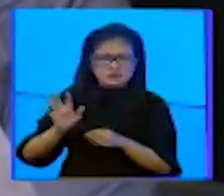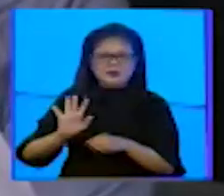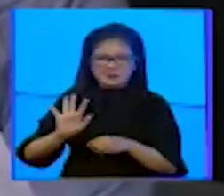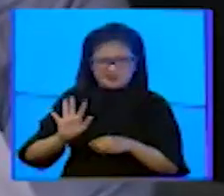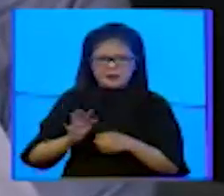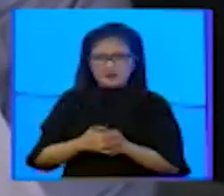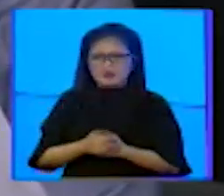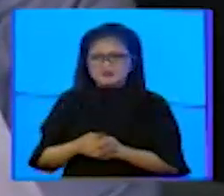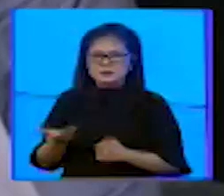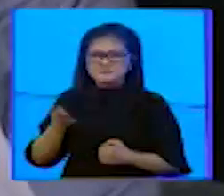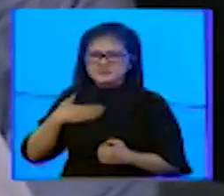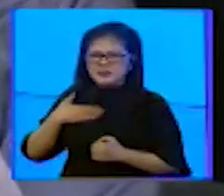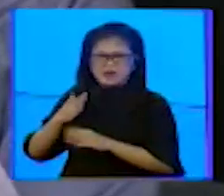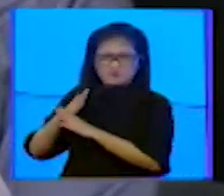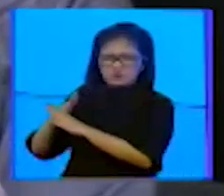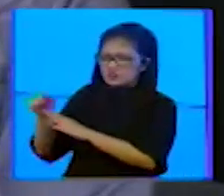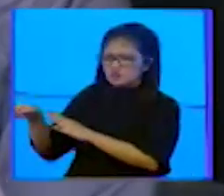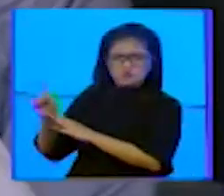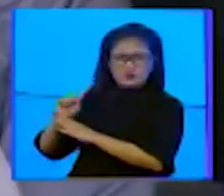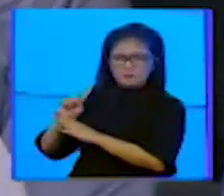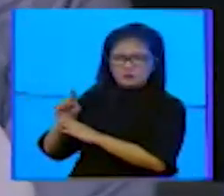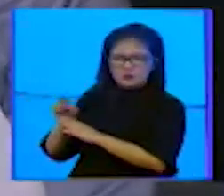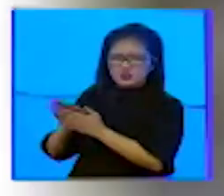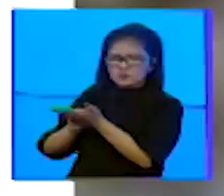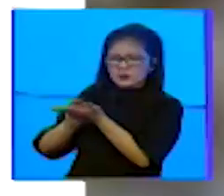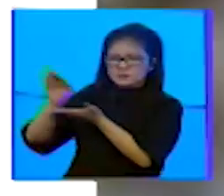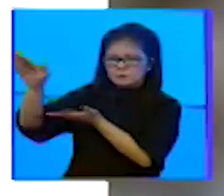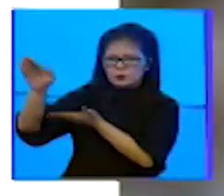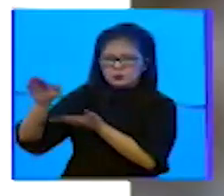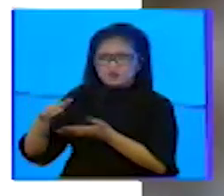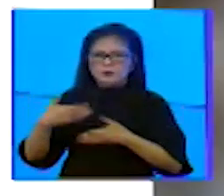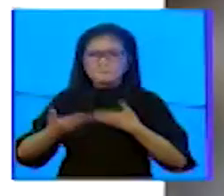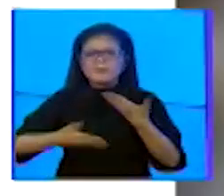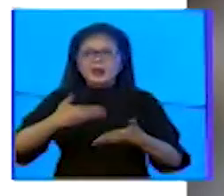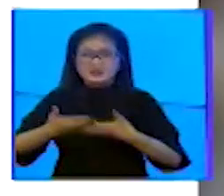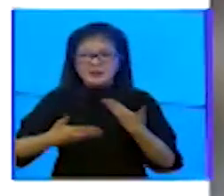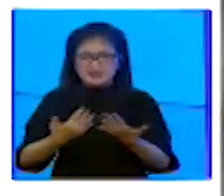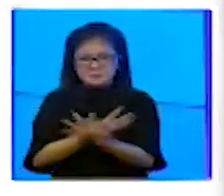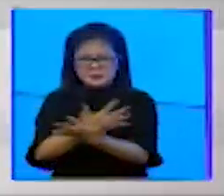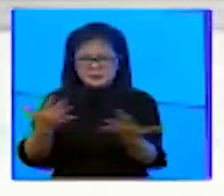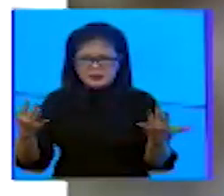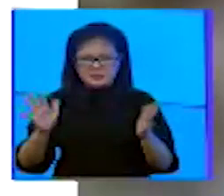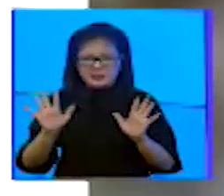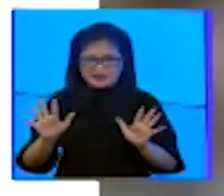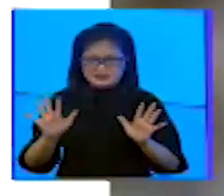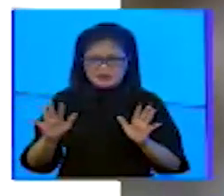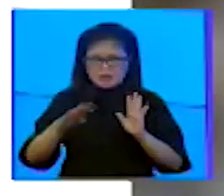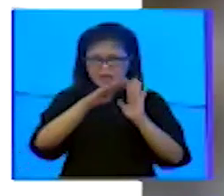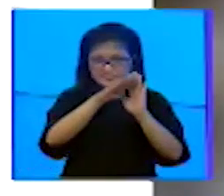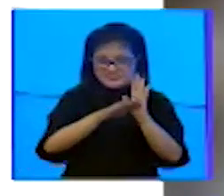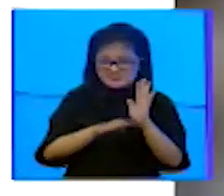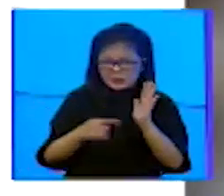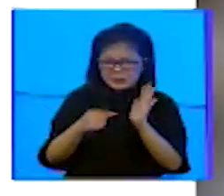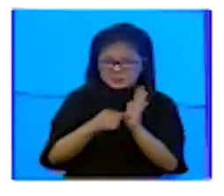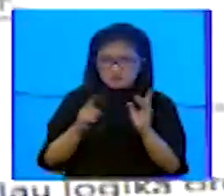saya larang untuk itu. Saya ingin melayani untuk publik. Terkait kebijakan ekspor benih lobster terus